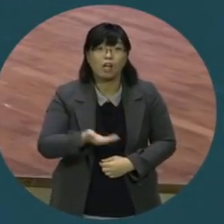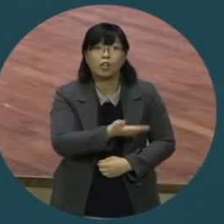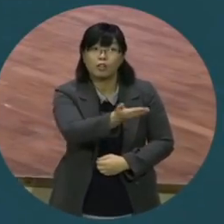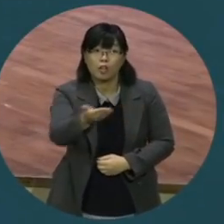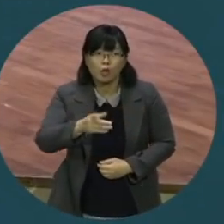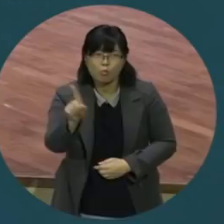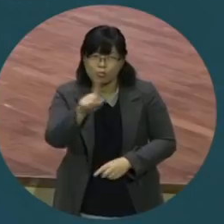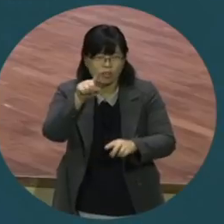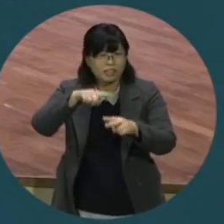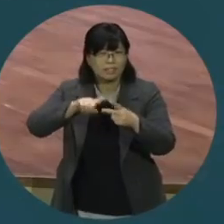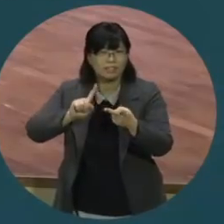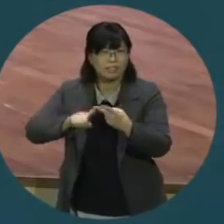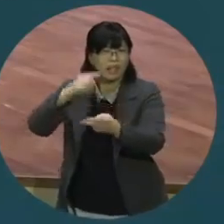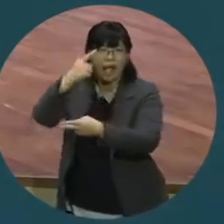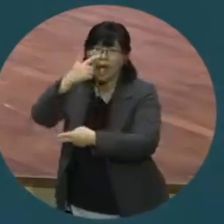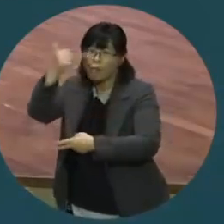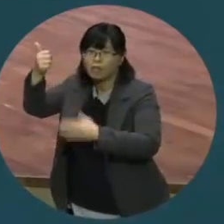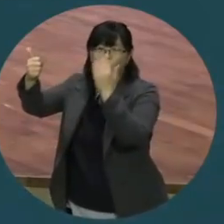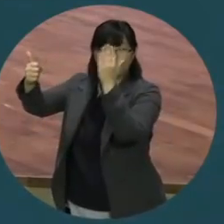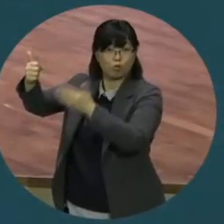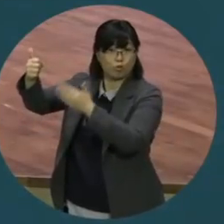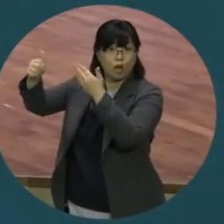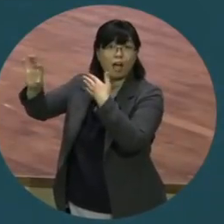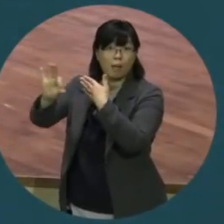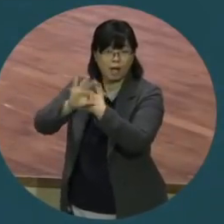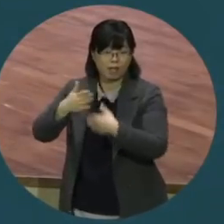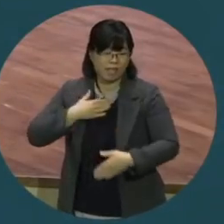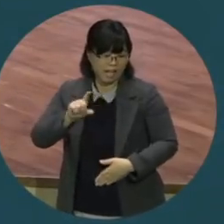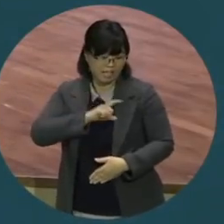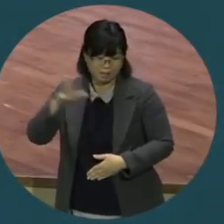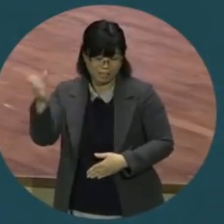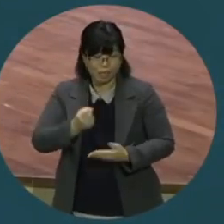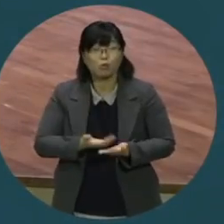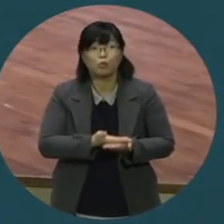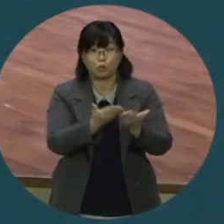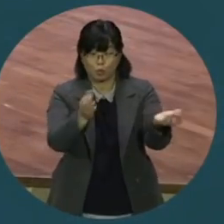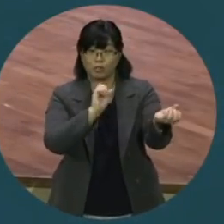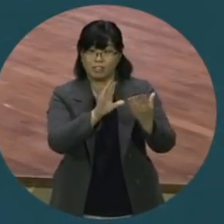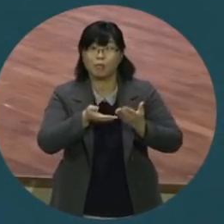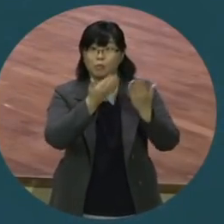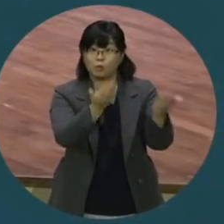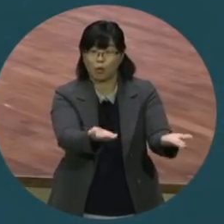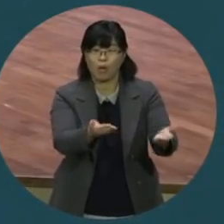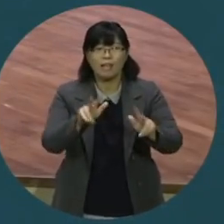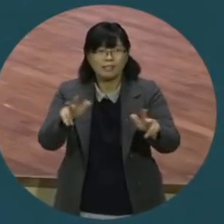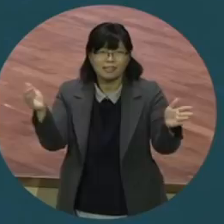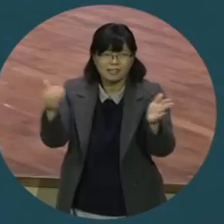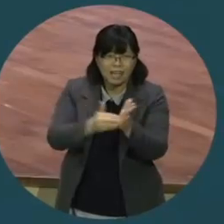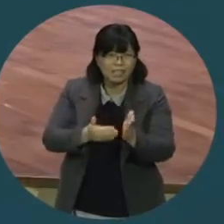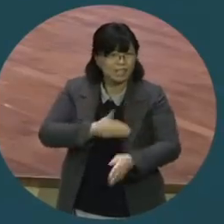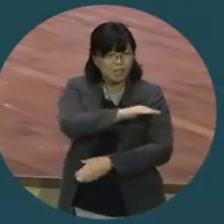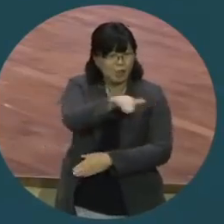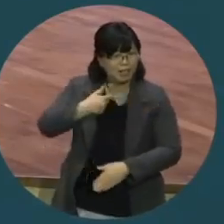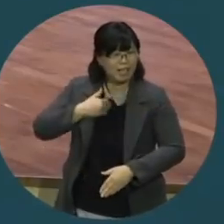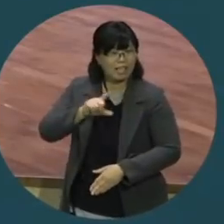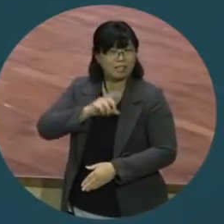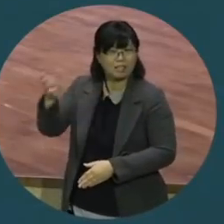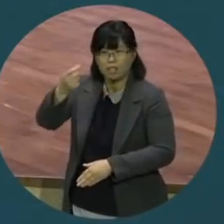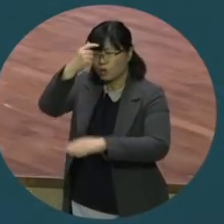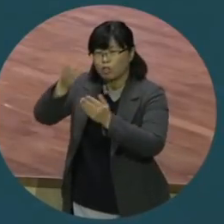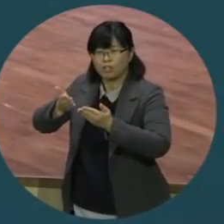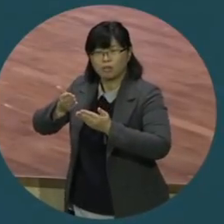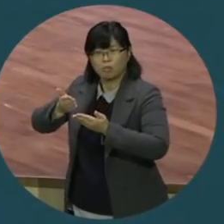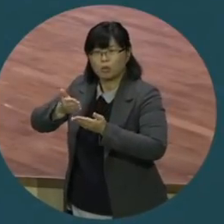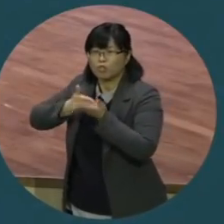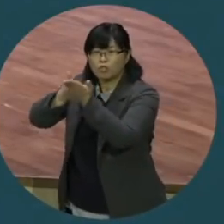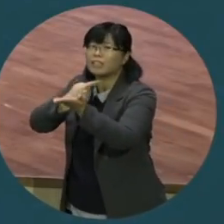너희가 무엇이든지 아버지께 구하는 것을 내 이름으로 주시리라. 지금까지는 너희가 내 이름으로 아무것도 구하지 아니하였으나